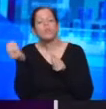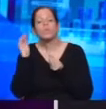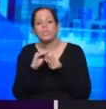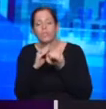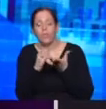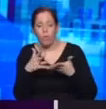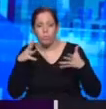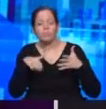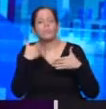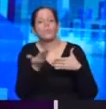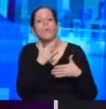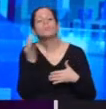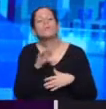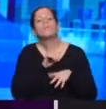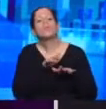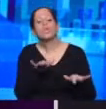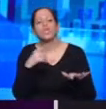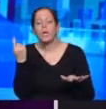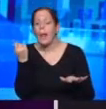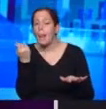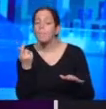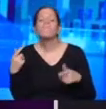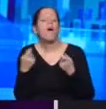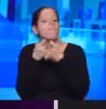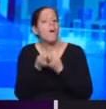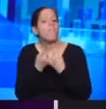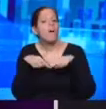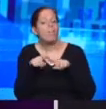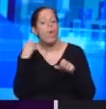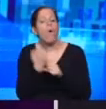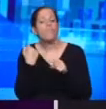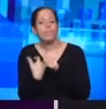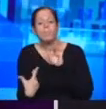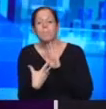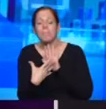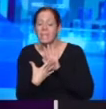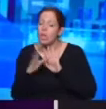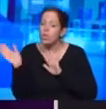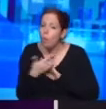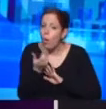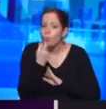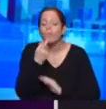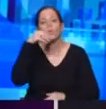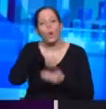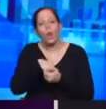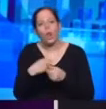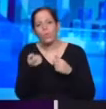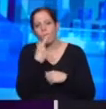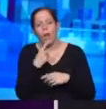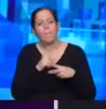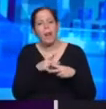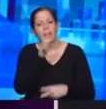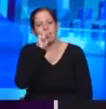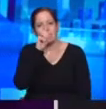של 500 מיליוני שקלים, וחברי הוועדה עובדים בימים אלה על בחינת כל התרופות, לרבות התרופה למחלת